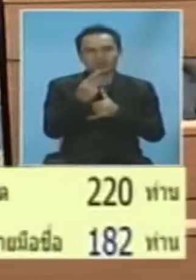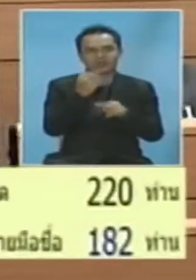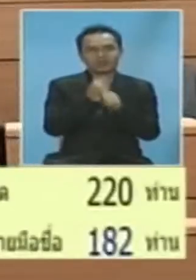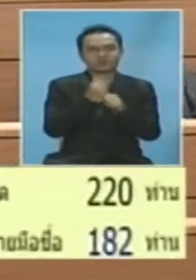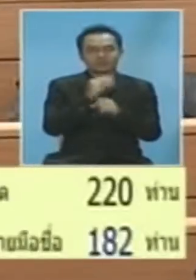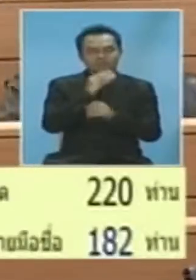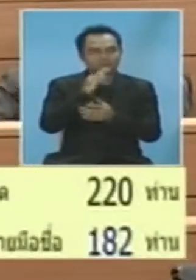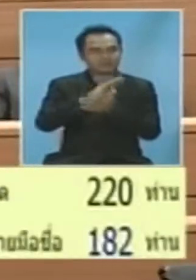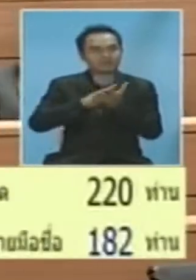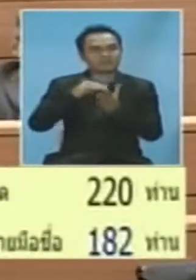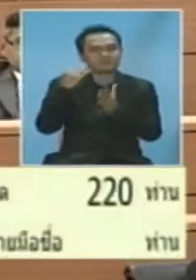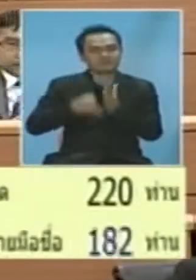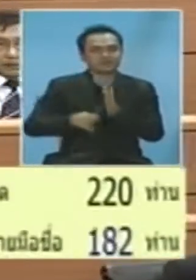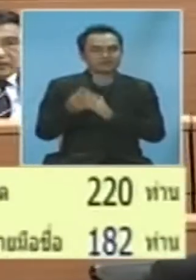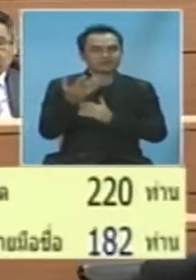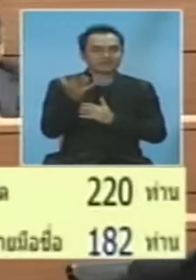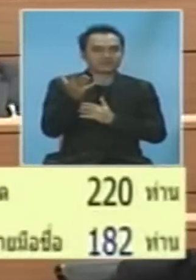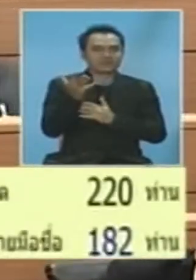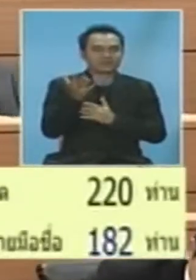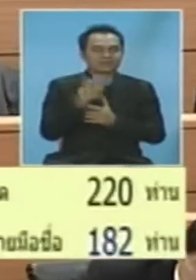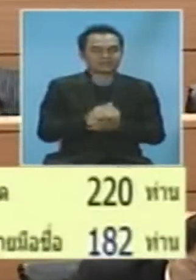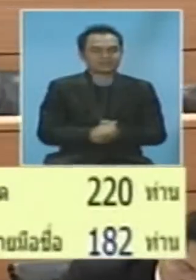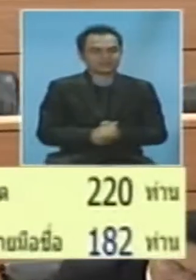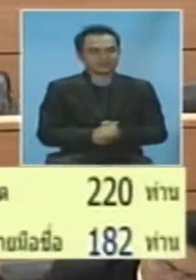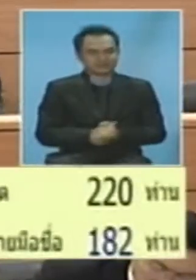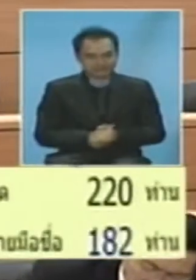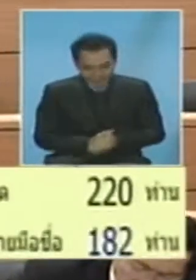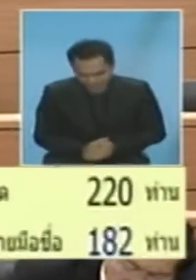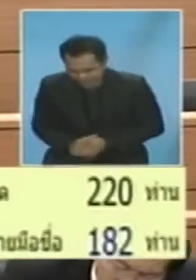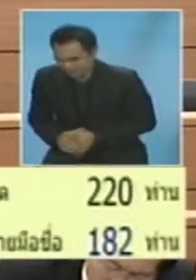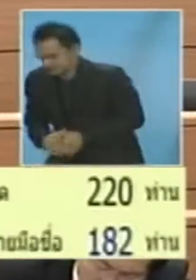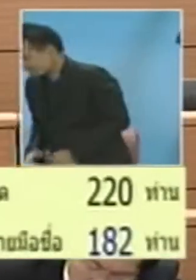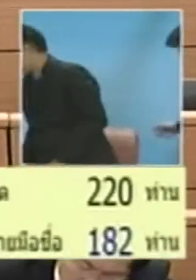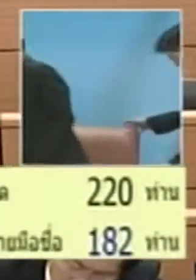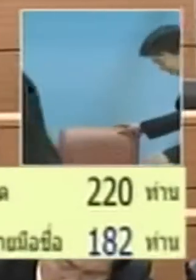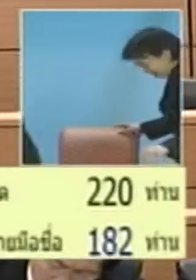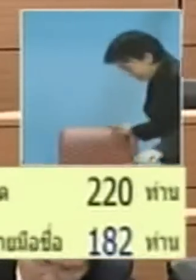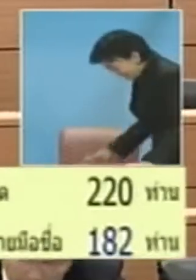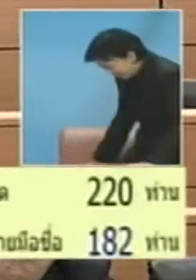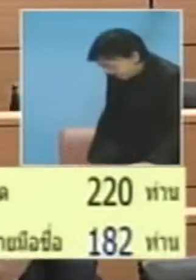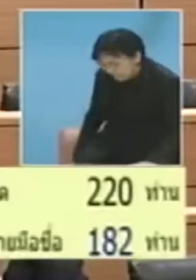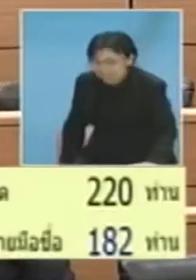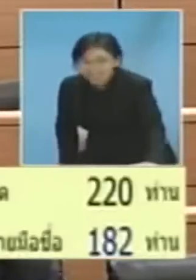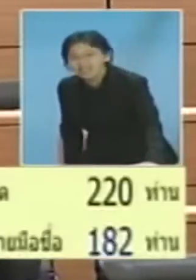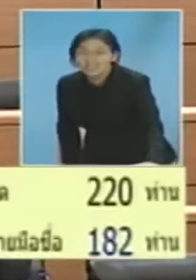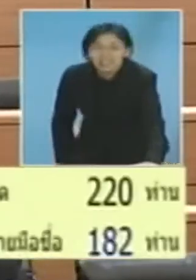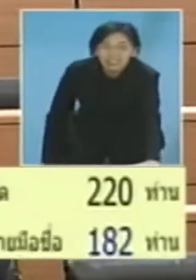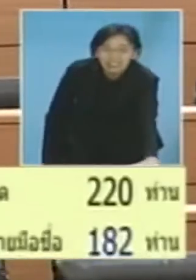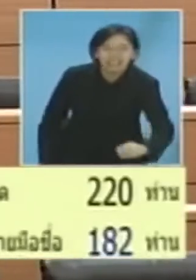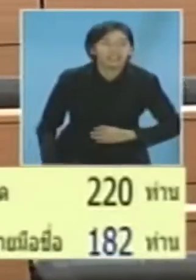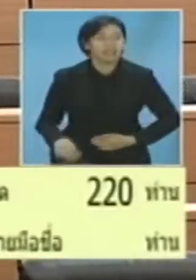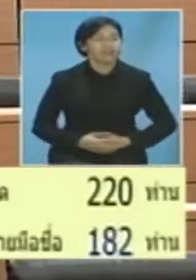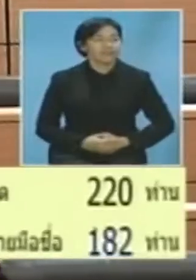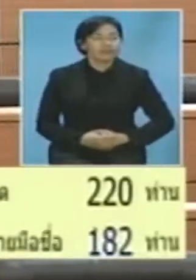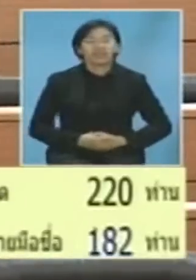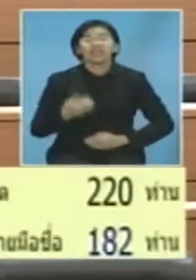พ้นความรับผิดว่าเหตุที่ไม่อาจที่จะหยุดยั้งได้ก็เพราะว่าได้มีการแ